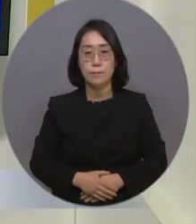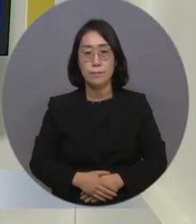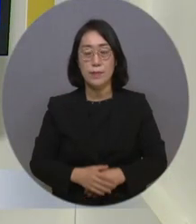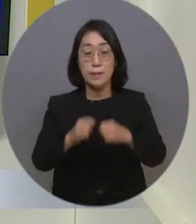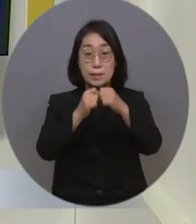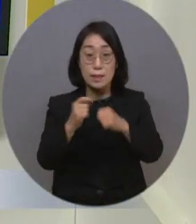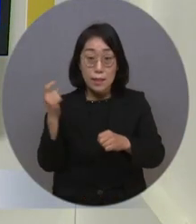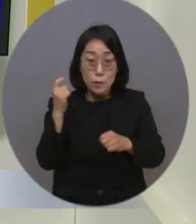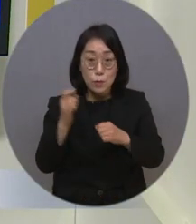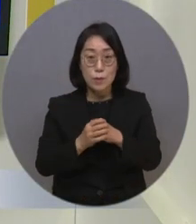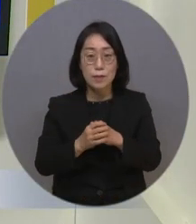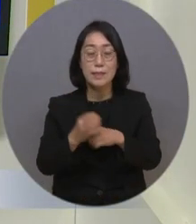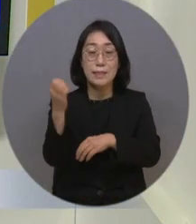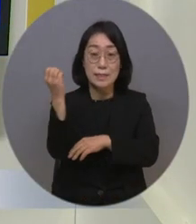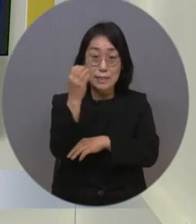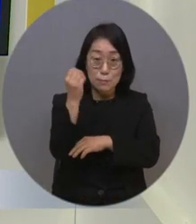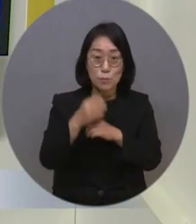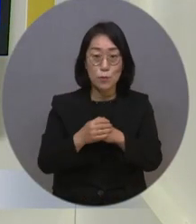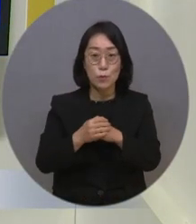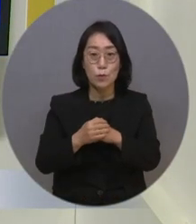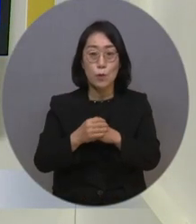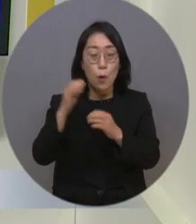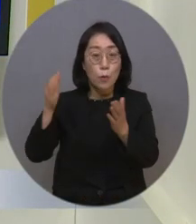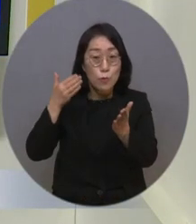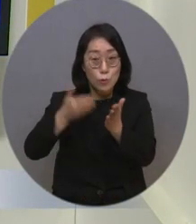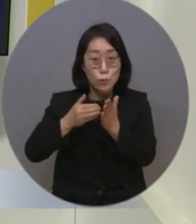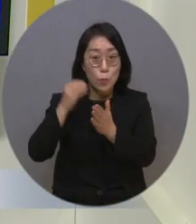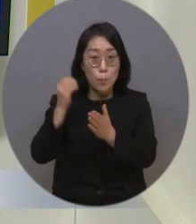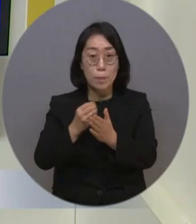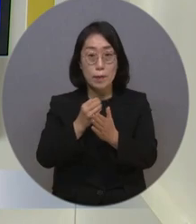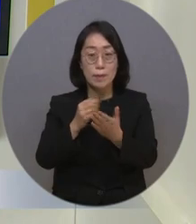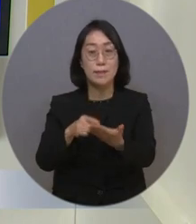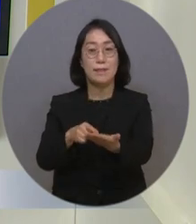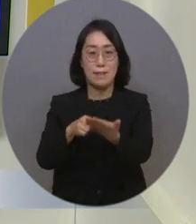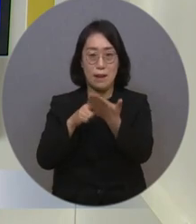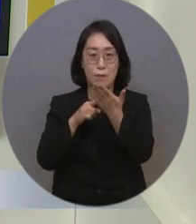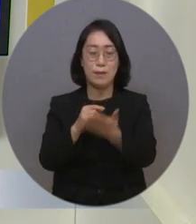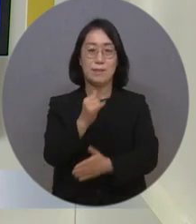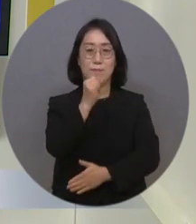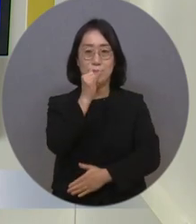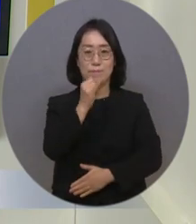더 자세한 뉴스는 장애인 신문과 웰페어뉴스 홈페이지를 통해 확인하실 수 있습니다